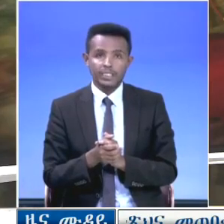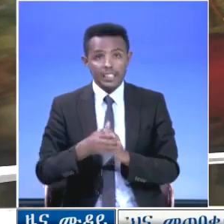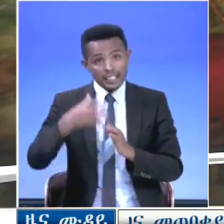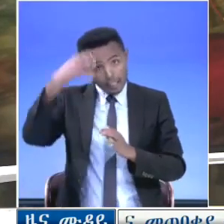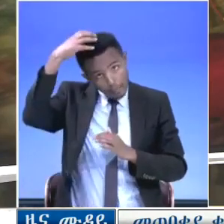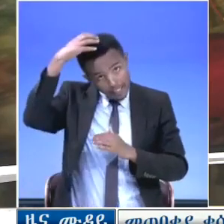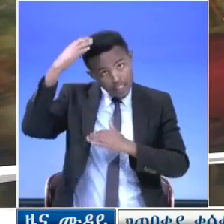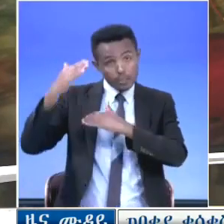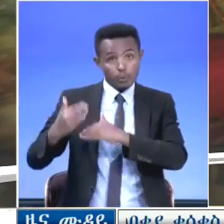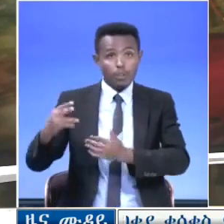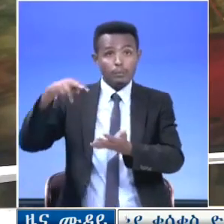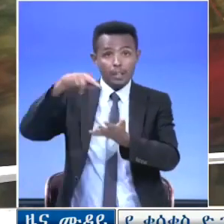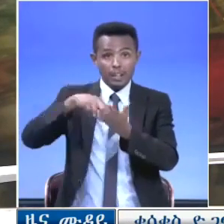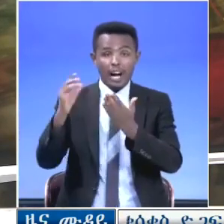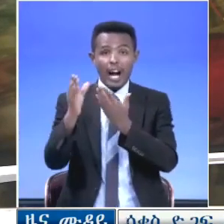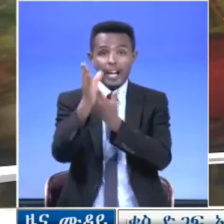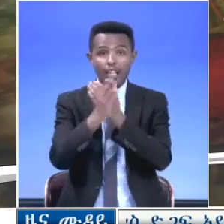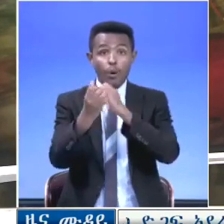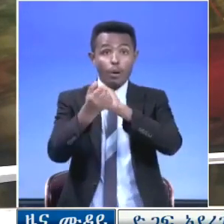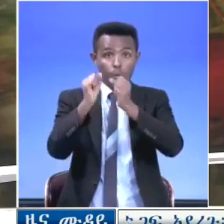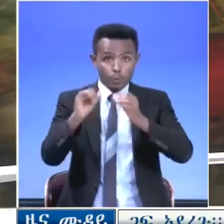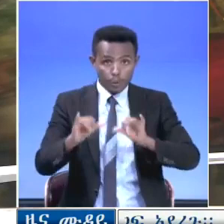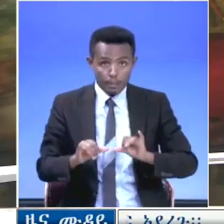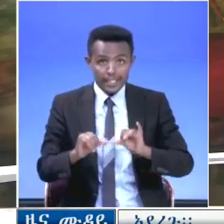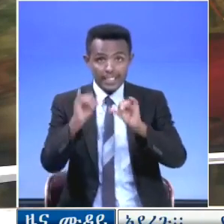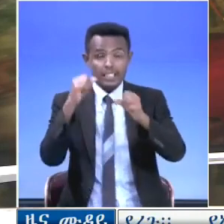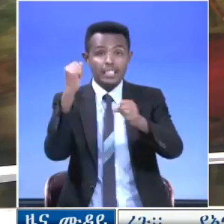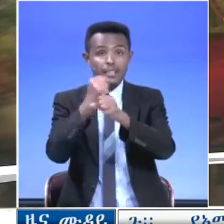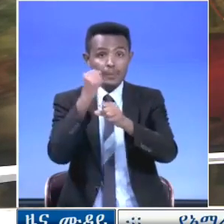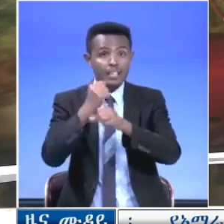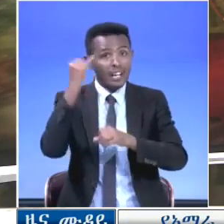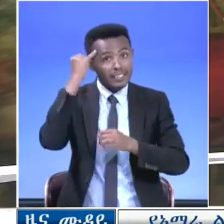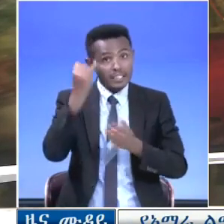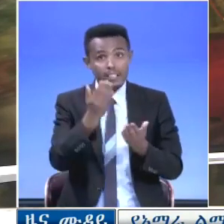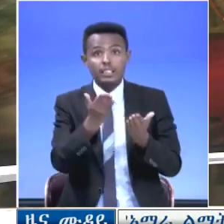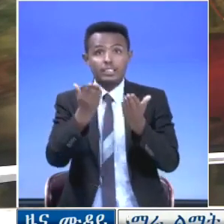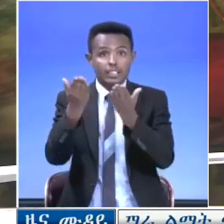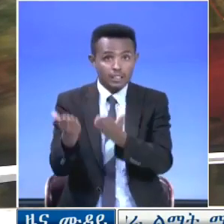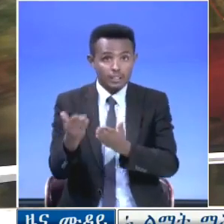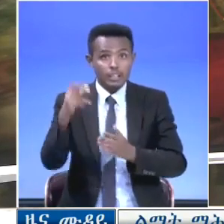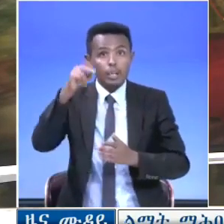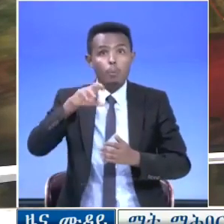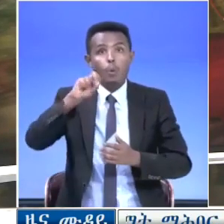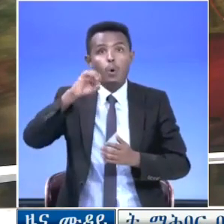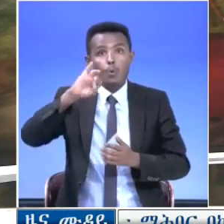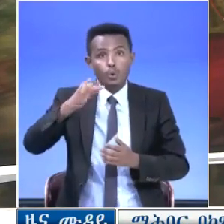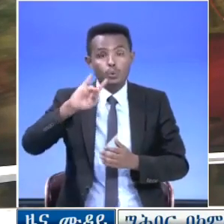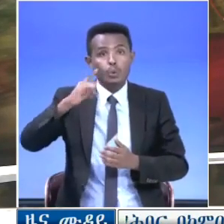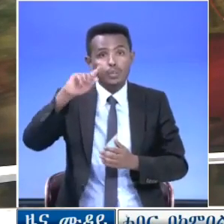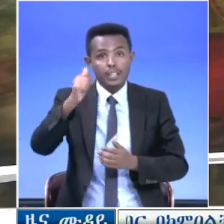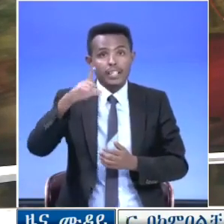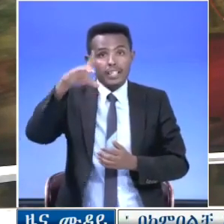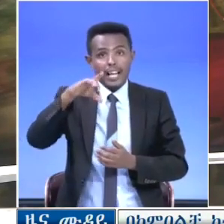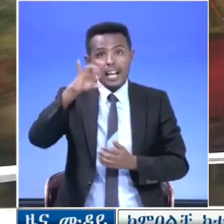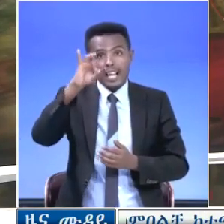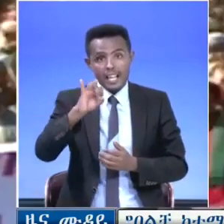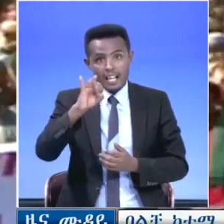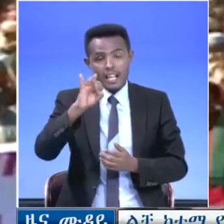ከመንግስት ጎን በመቆም ሀገራዊ ለውጡን ለማስቀጠል እንደሚሰሩ አስተያየታቸውን የሰጡ የደቡብ ወሎ ዞን ከለላ ወረዳ ነዋሪዎች